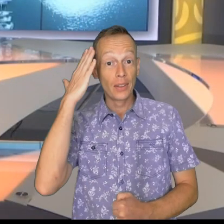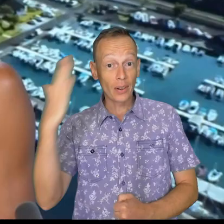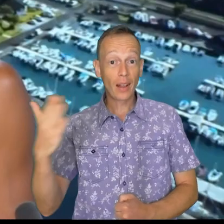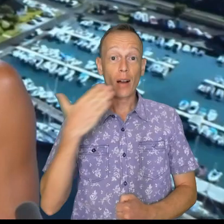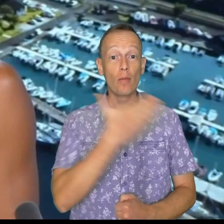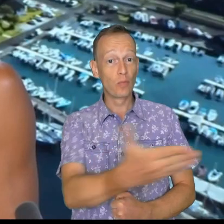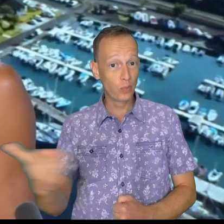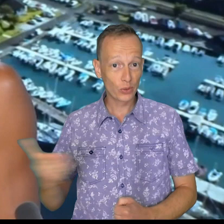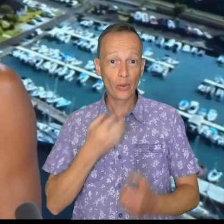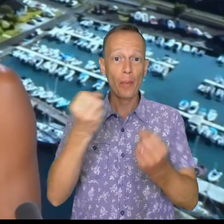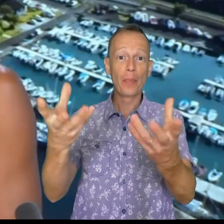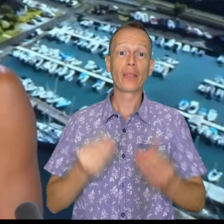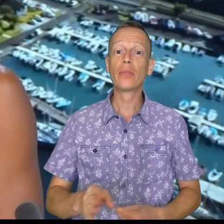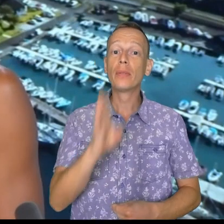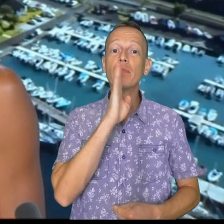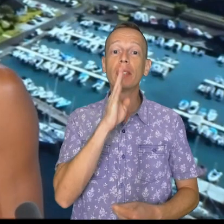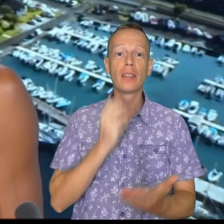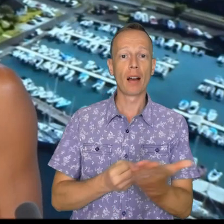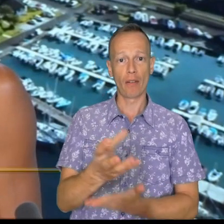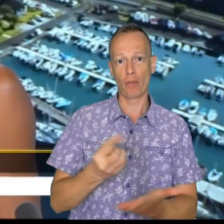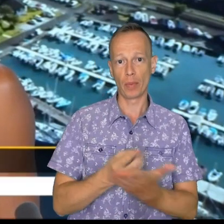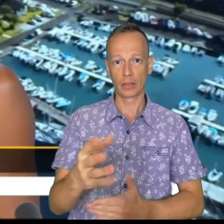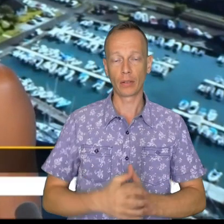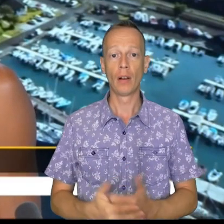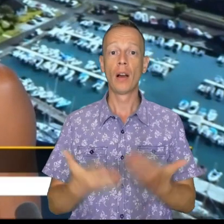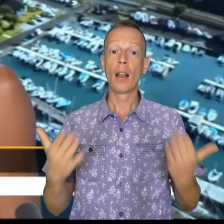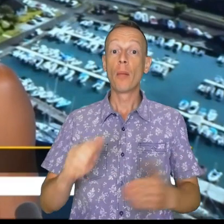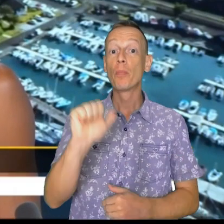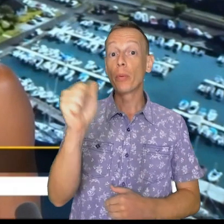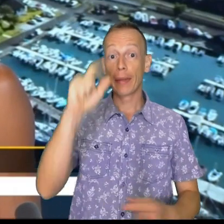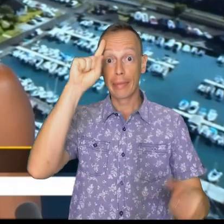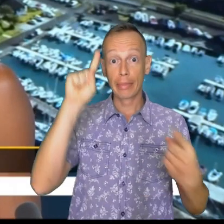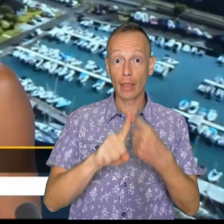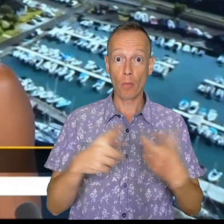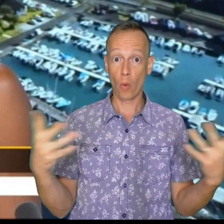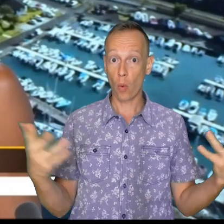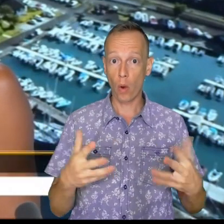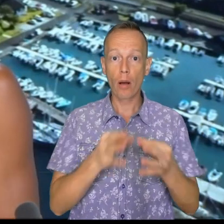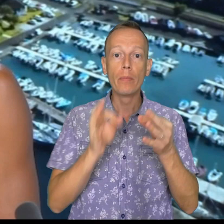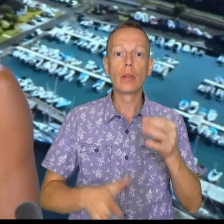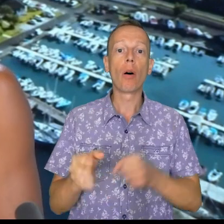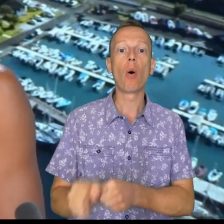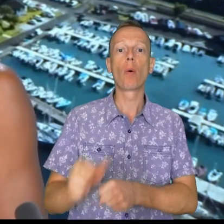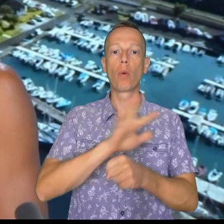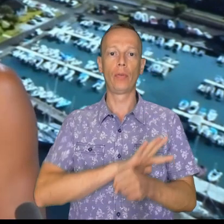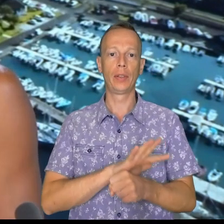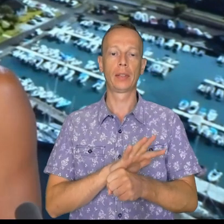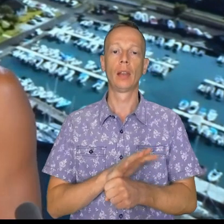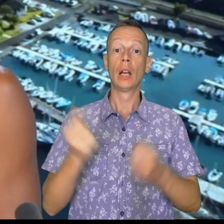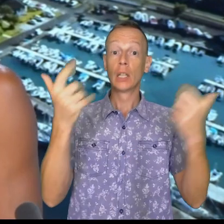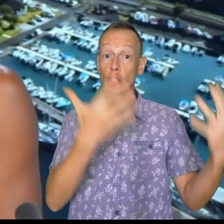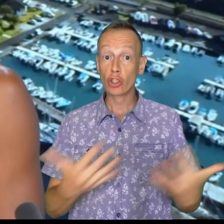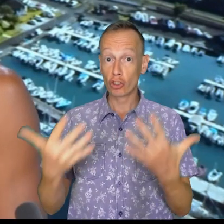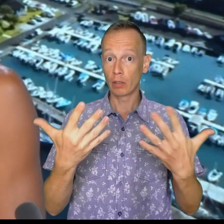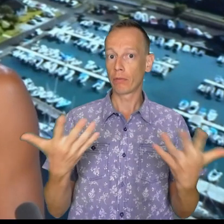Yaurana Emere, bonjour à tous et bienvenue dans votre journal de la mi-journée. On ouvre l'actualité avec le volet du bilan Covid-19 et